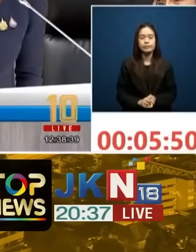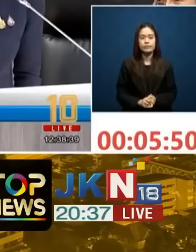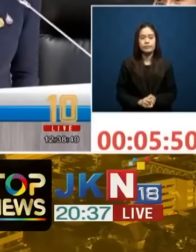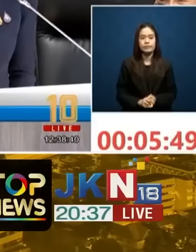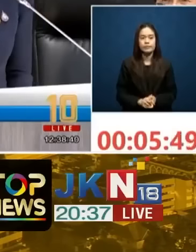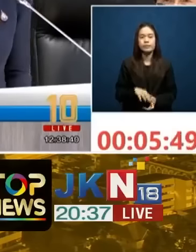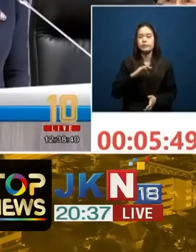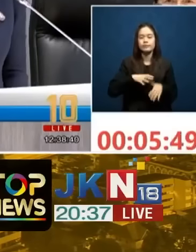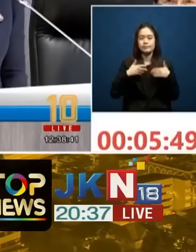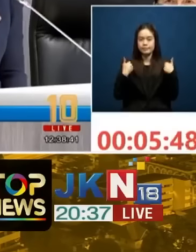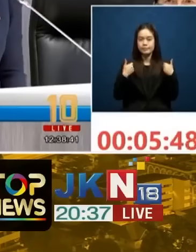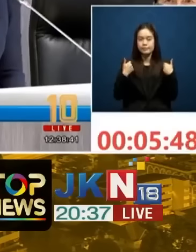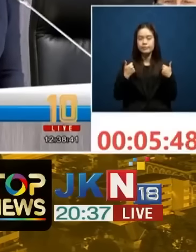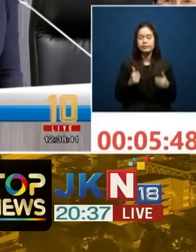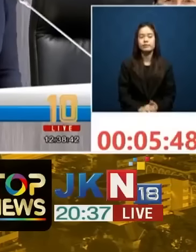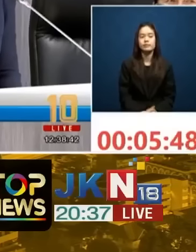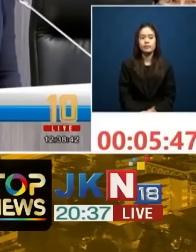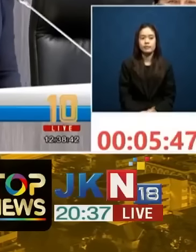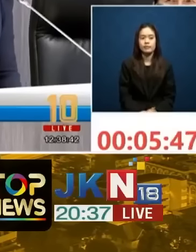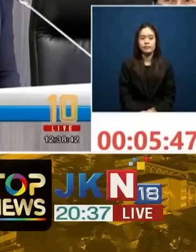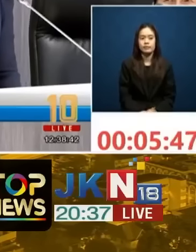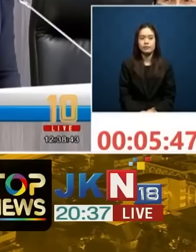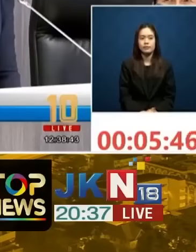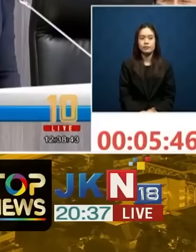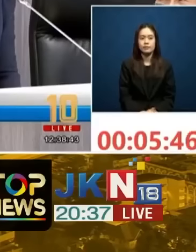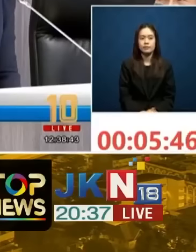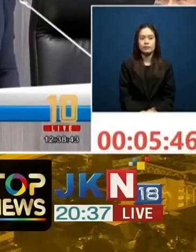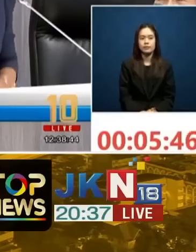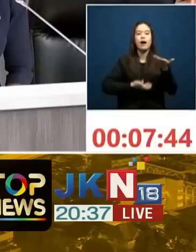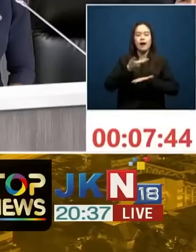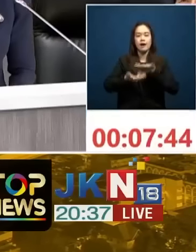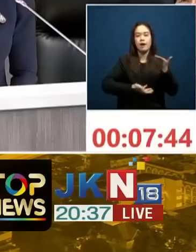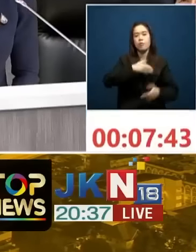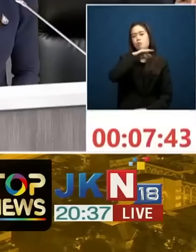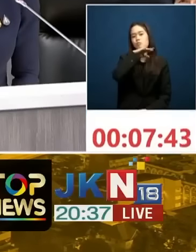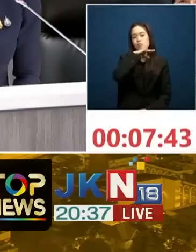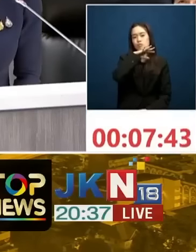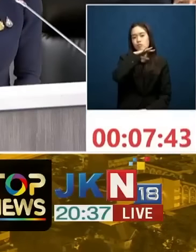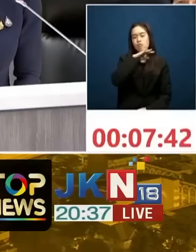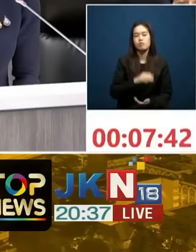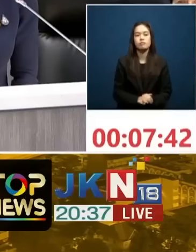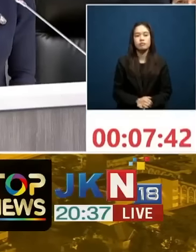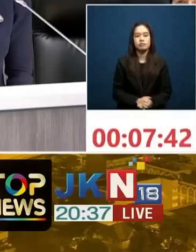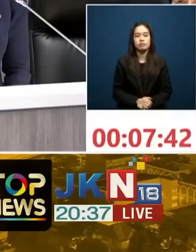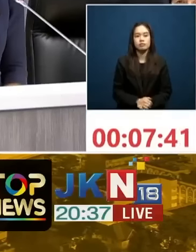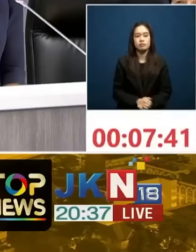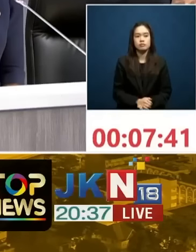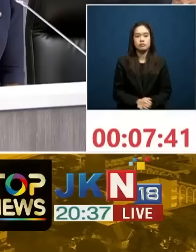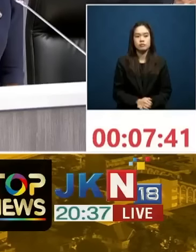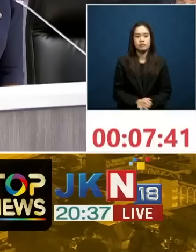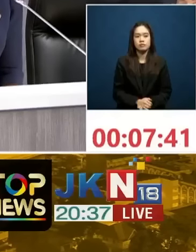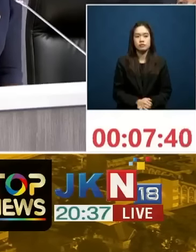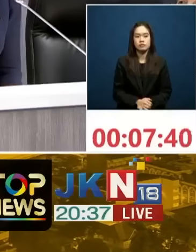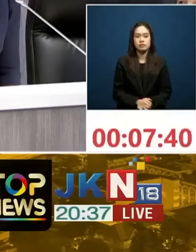านในคราบใครของการเป็นสมาชิกวุฒิสภานะฮะนี่ฮะท่านผู้ชมฮะแม่ค้าข